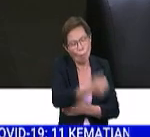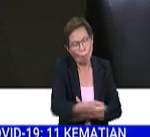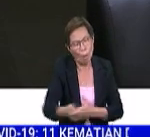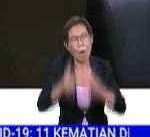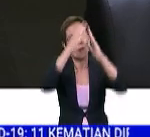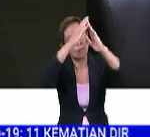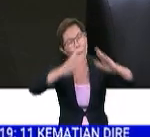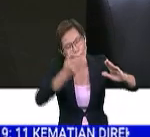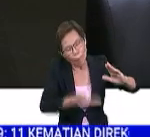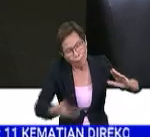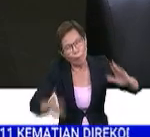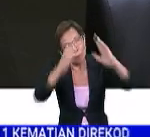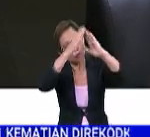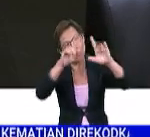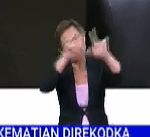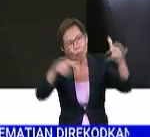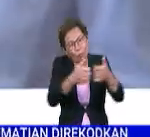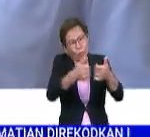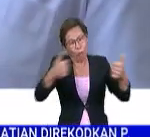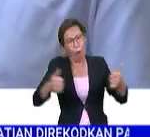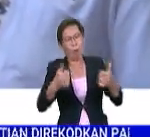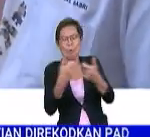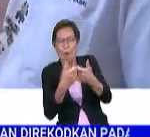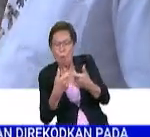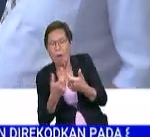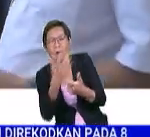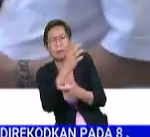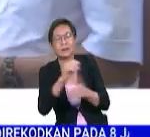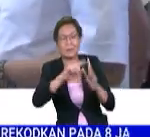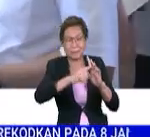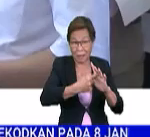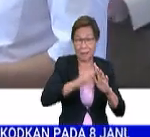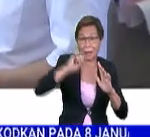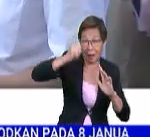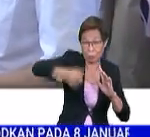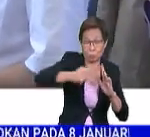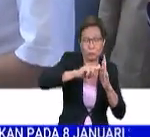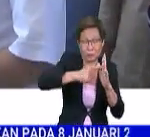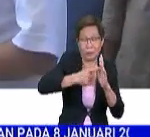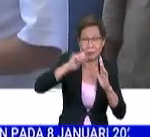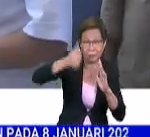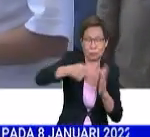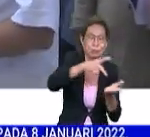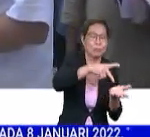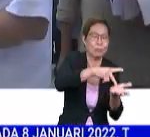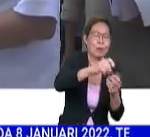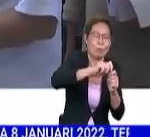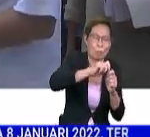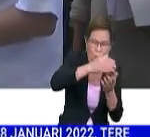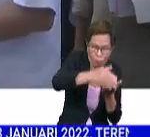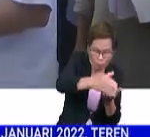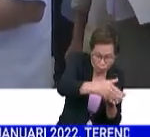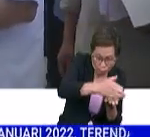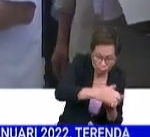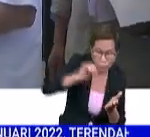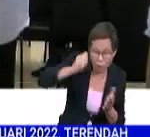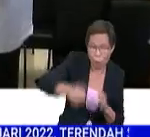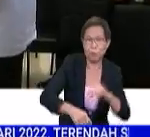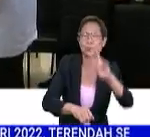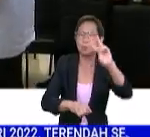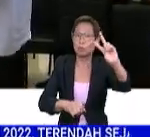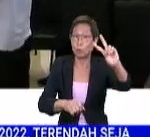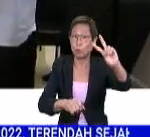peralatan rumah. Kita akan bayar mulai besok, ya, mulai besok kita akan bayar. Dan ada